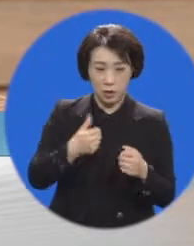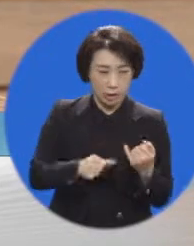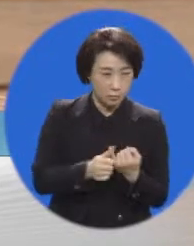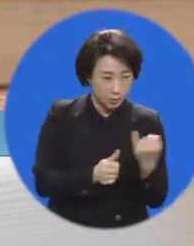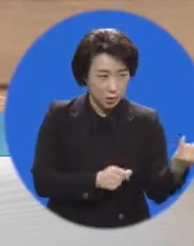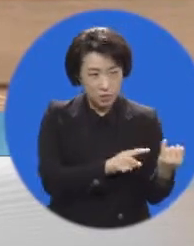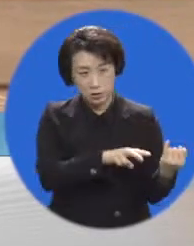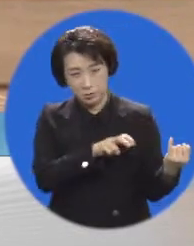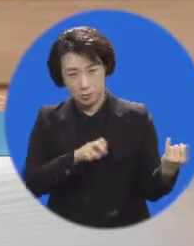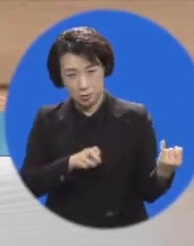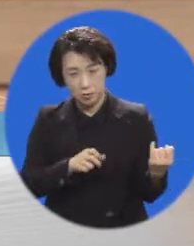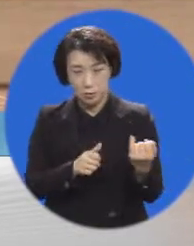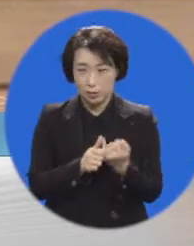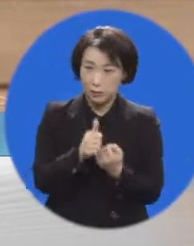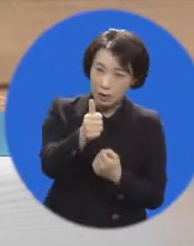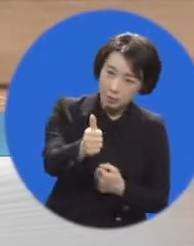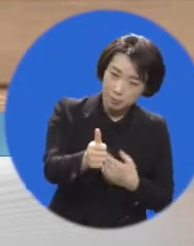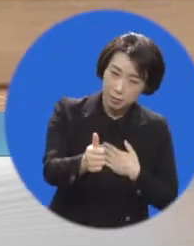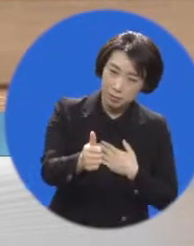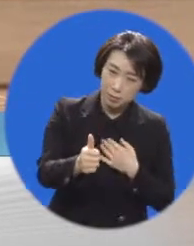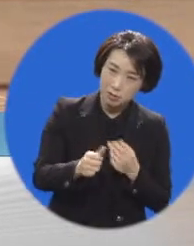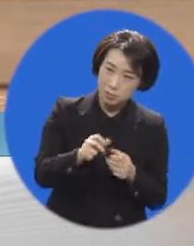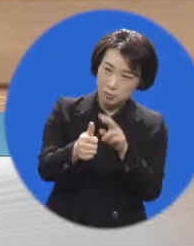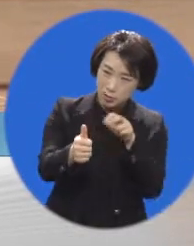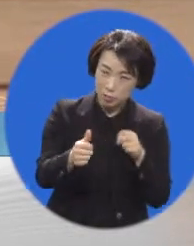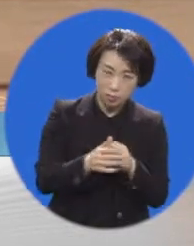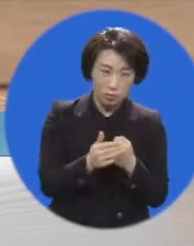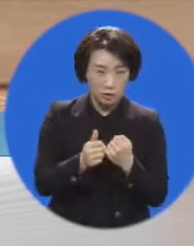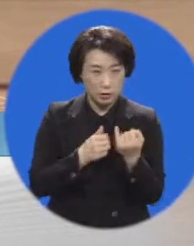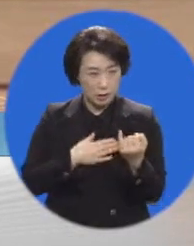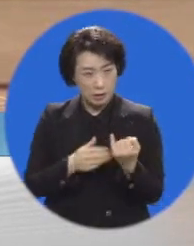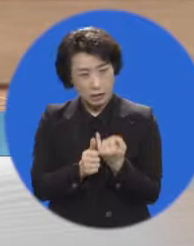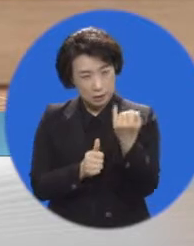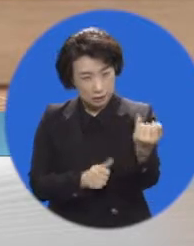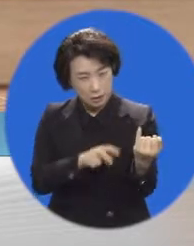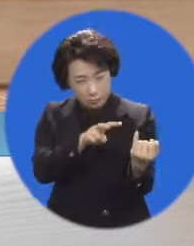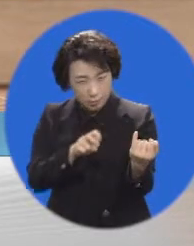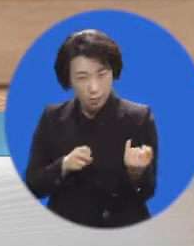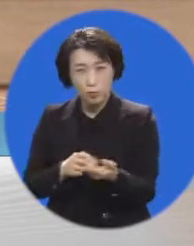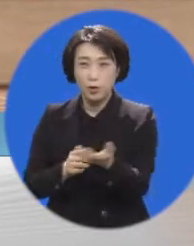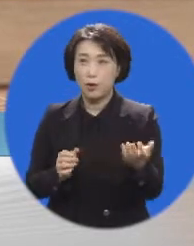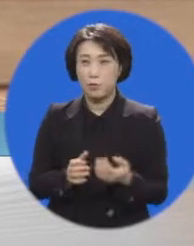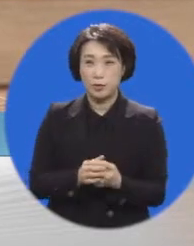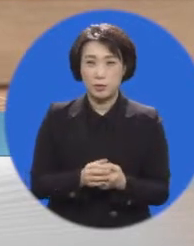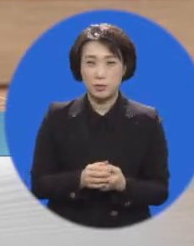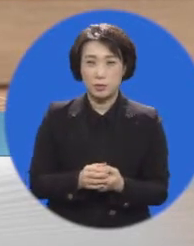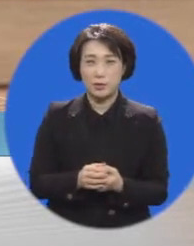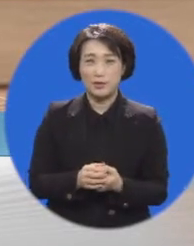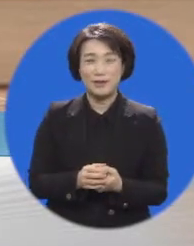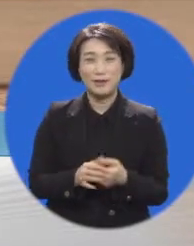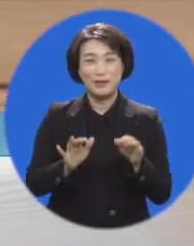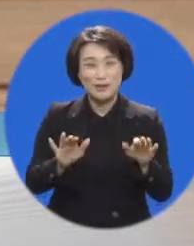미워하고 남편 미워하고 아내 미워하고 자